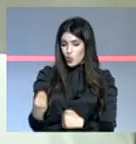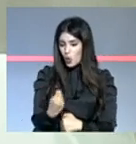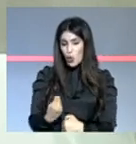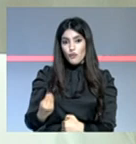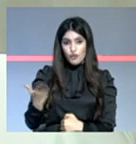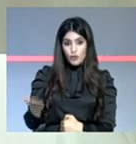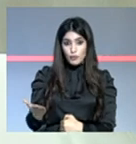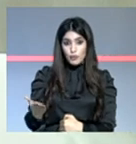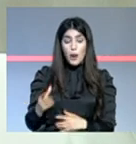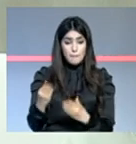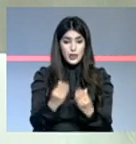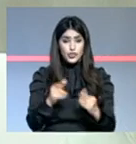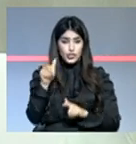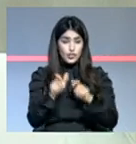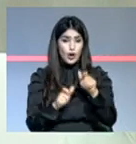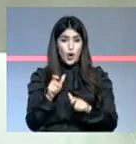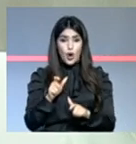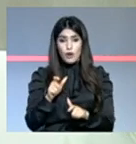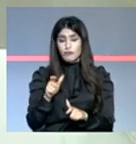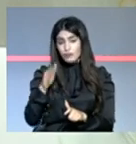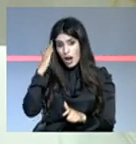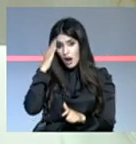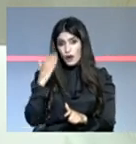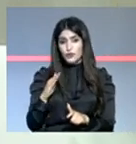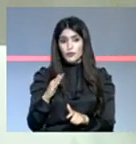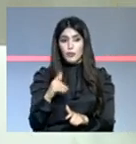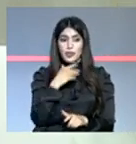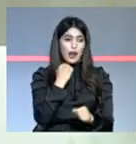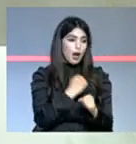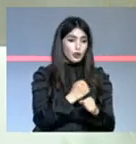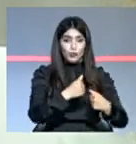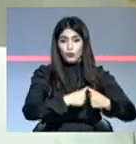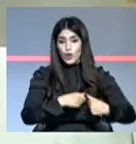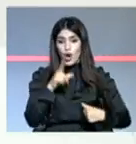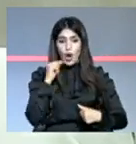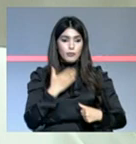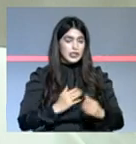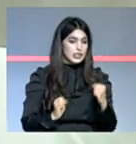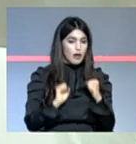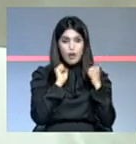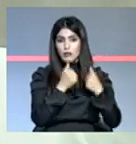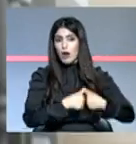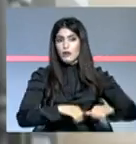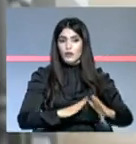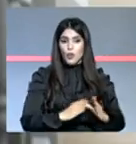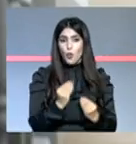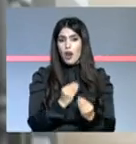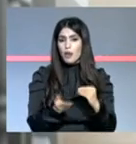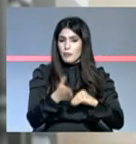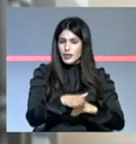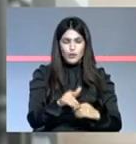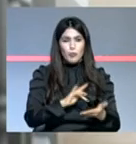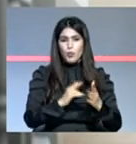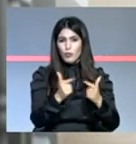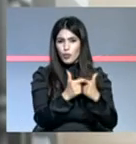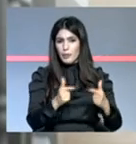كيف تعرف فما برشا عباد ما عادش يخدموا، فما برشا عباد فما شكون توفي لهم. وتتنوع